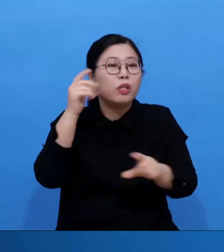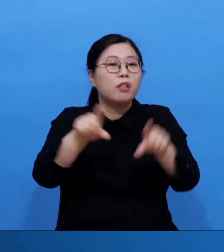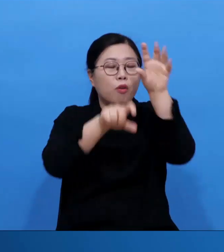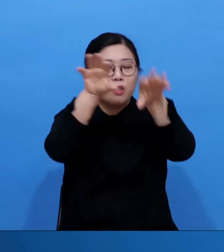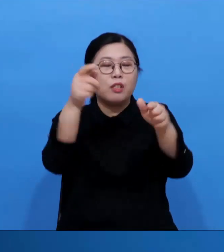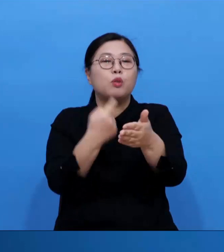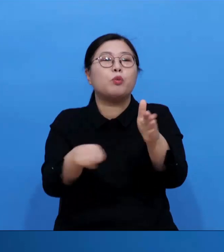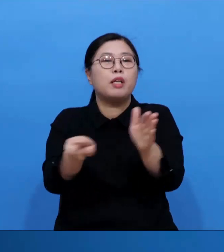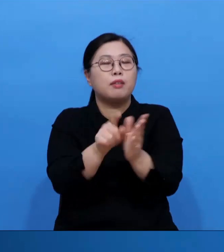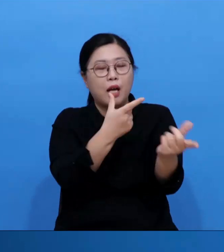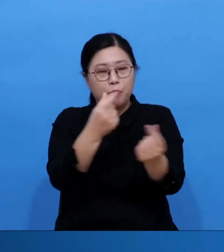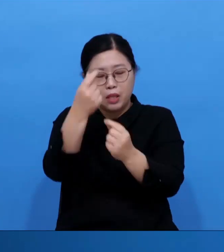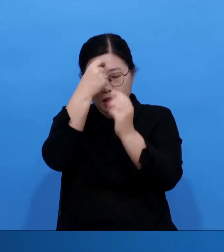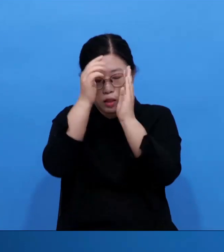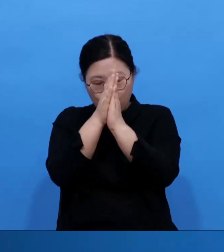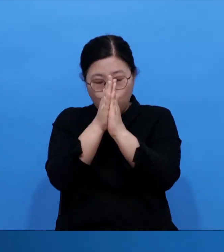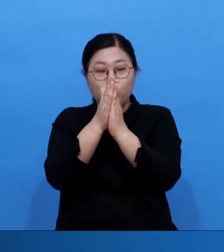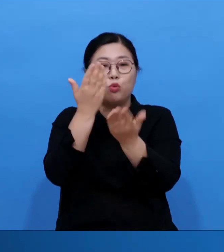바랍니다.